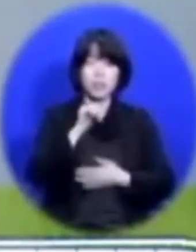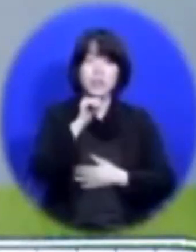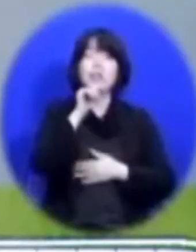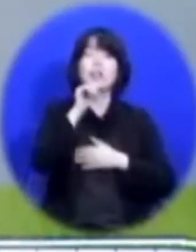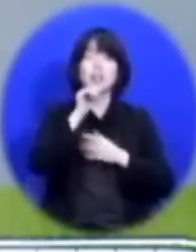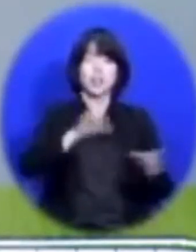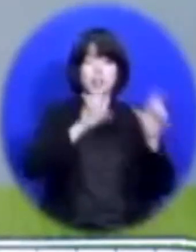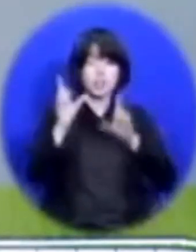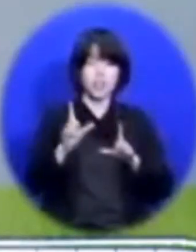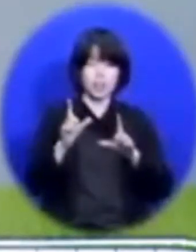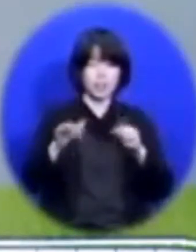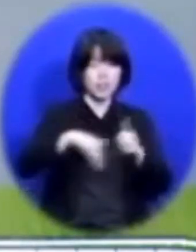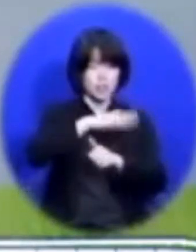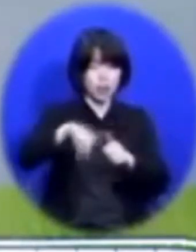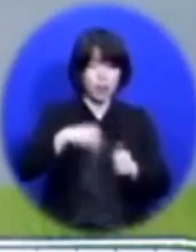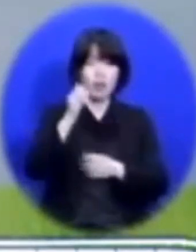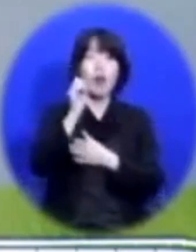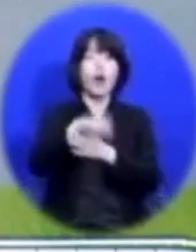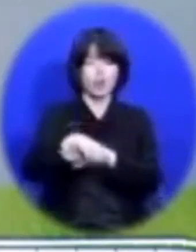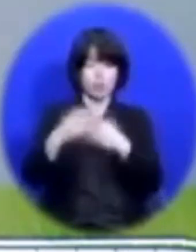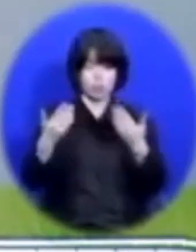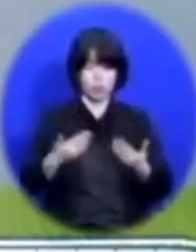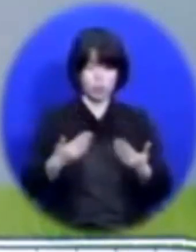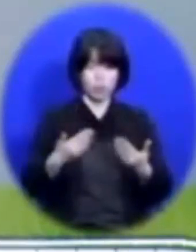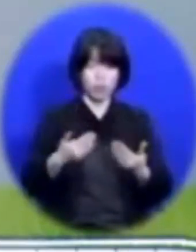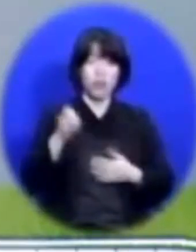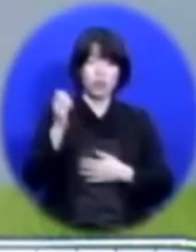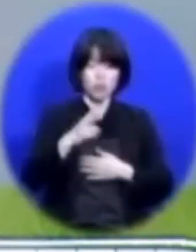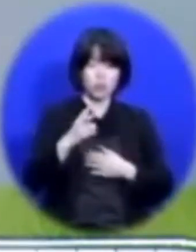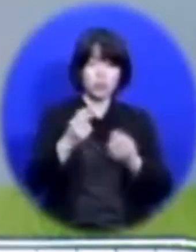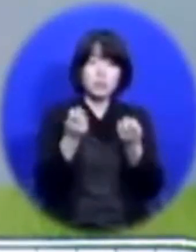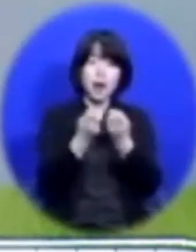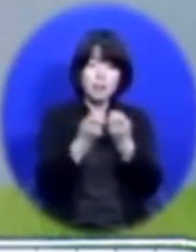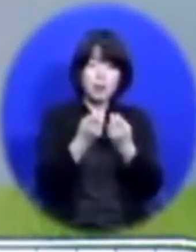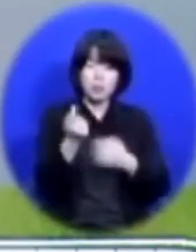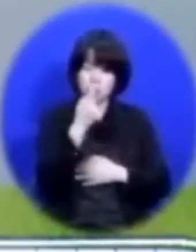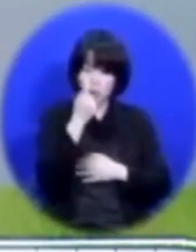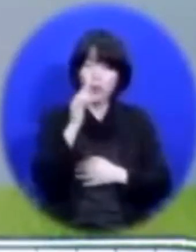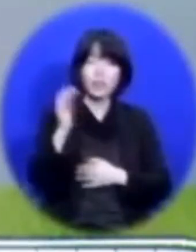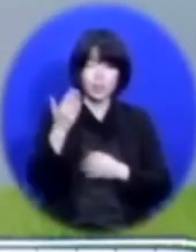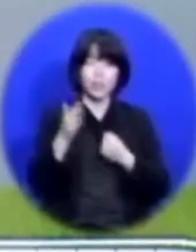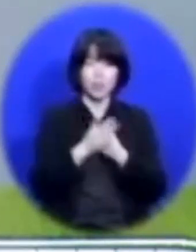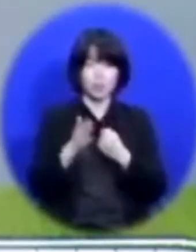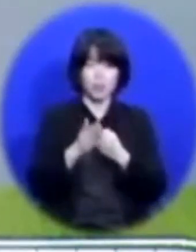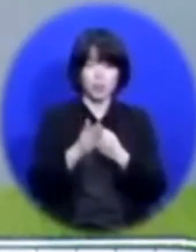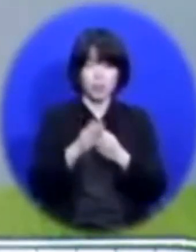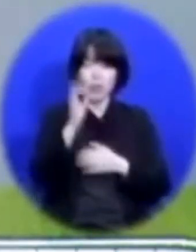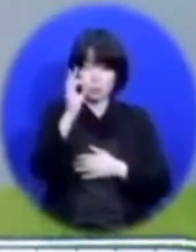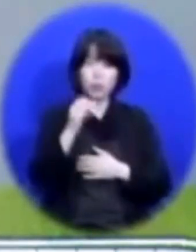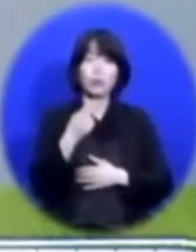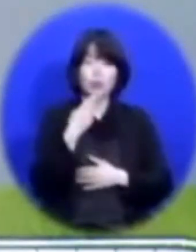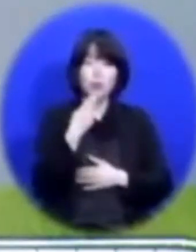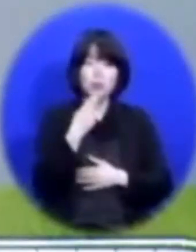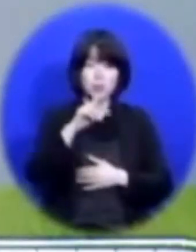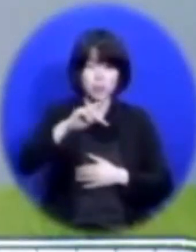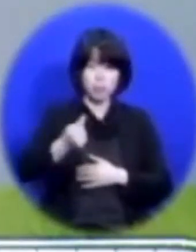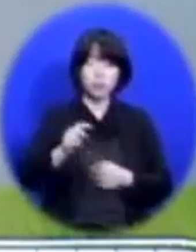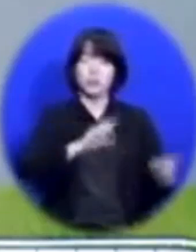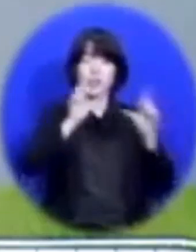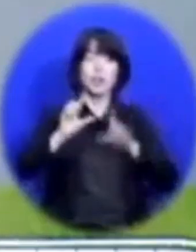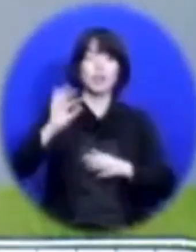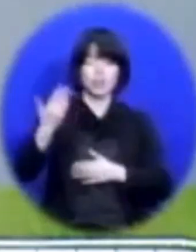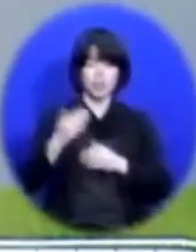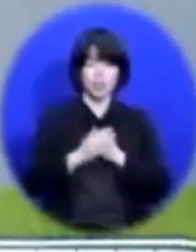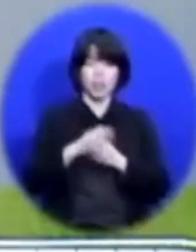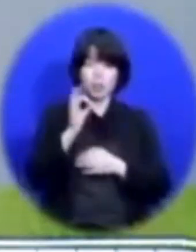상황을허락하시는것입니다 .우리는 가난속에서살아가는법을배워야하기때문입니다.우리는 없이살아가는경험을해야하기때문입니다.그리고우리